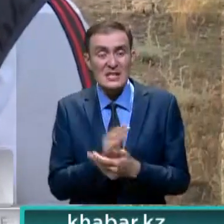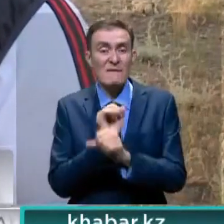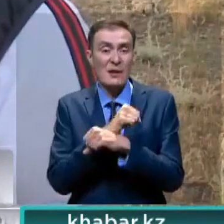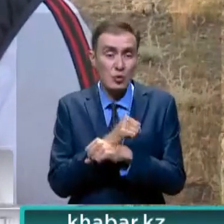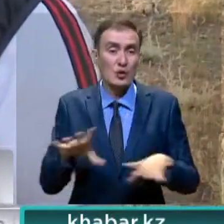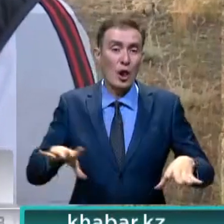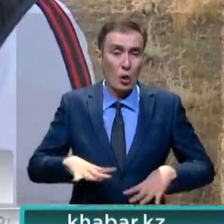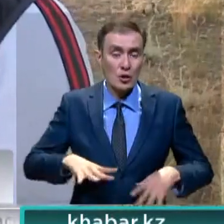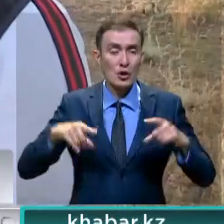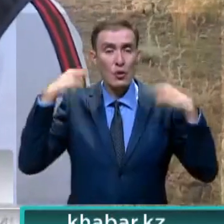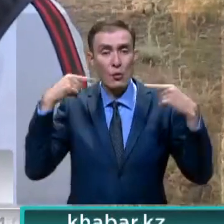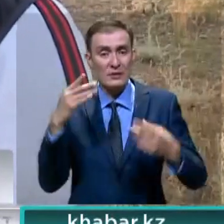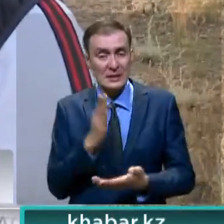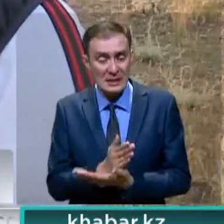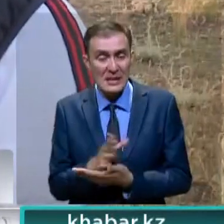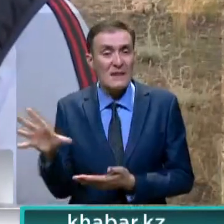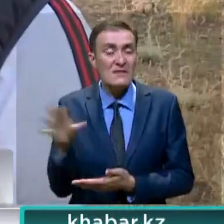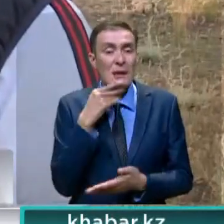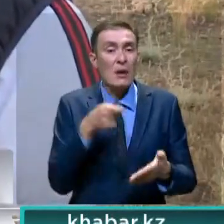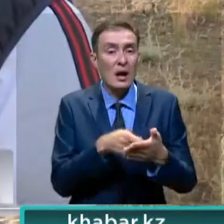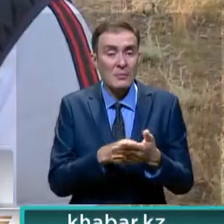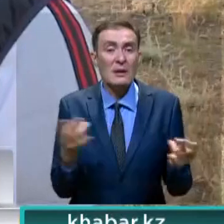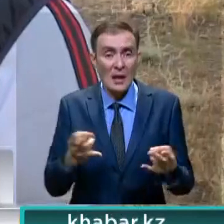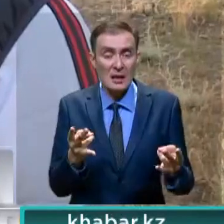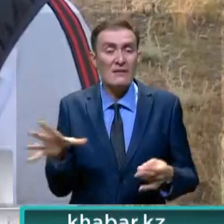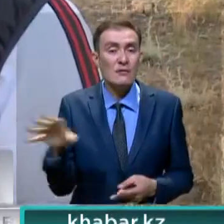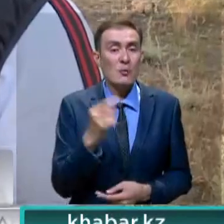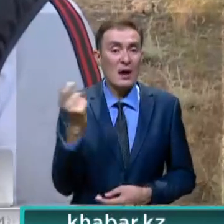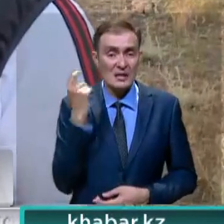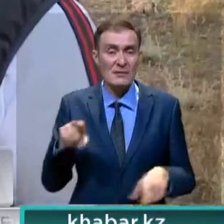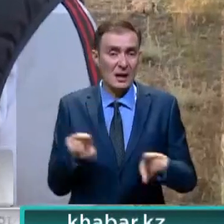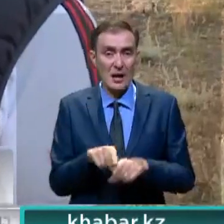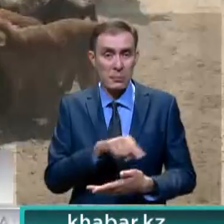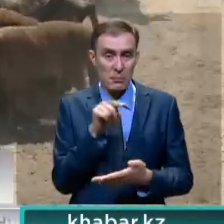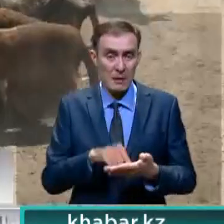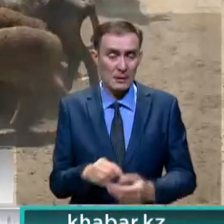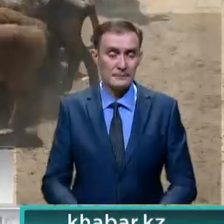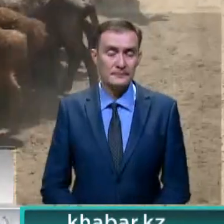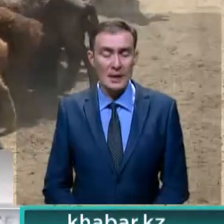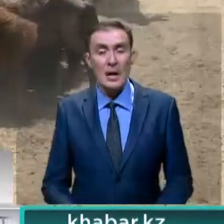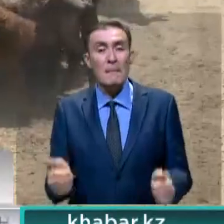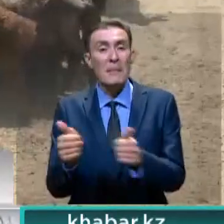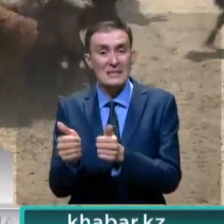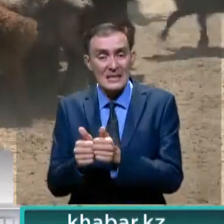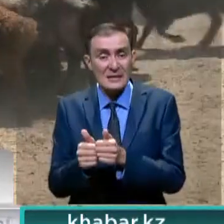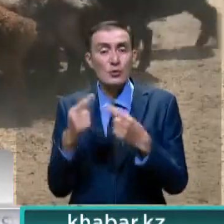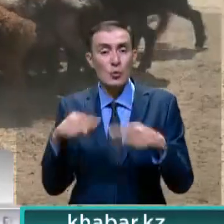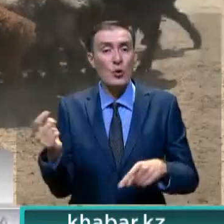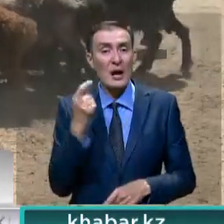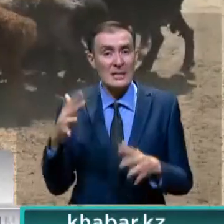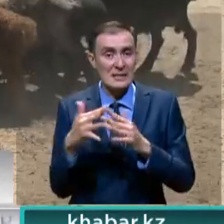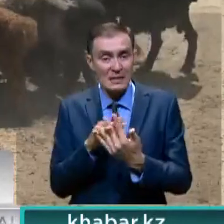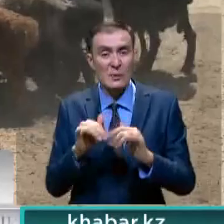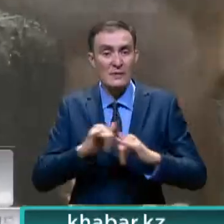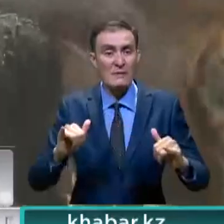и лошади, и овцы есть. Всем корма нужны. И во всех хозяйствах такая проблема. По соседству с этим есть и другое хозяйство